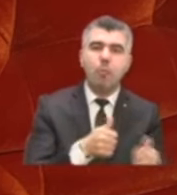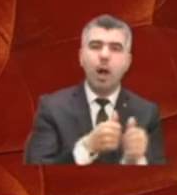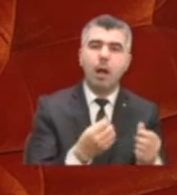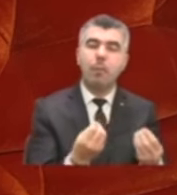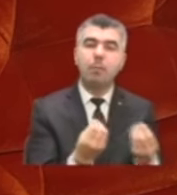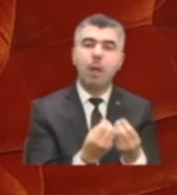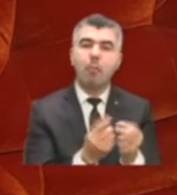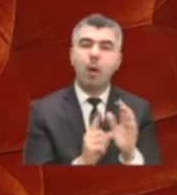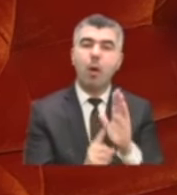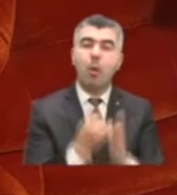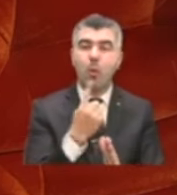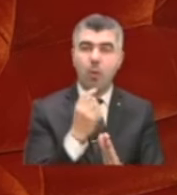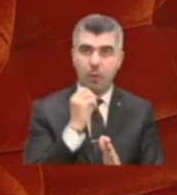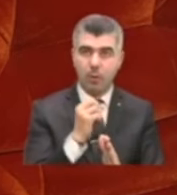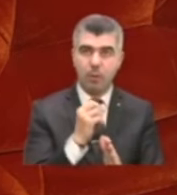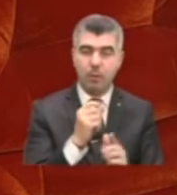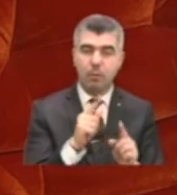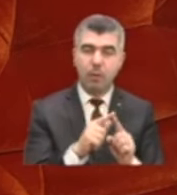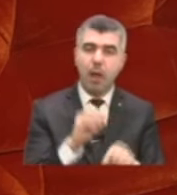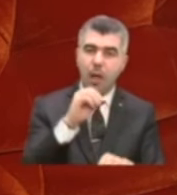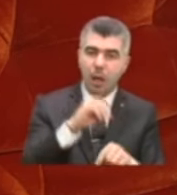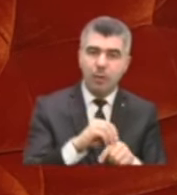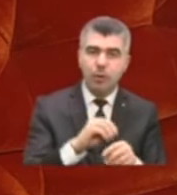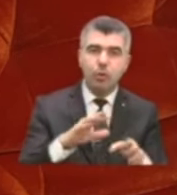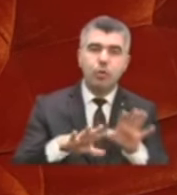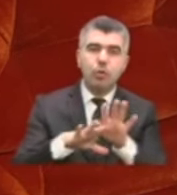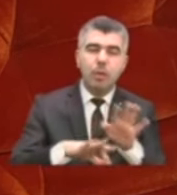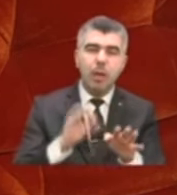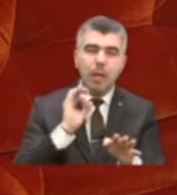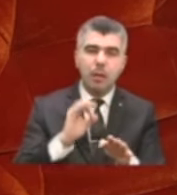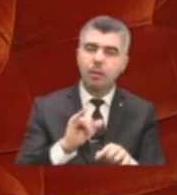البداية باش ما نطيحوش في هذا